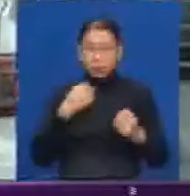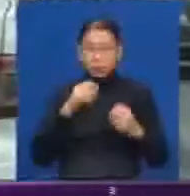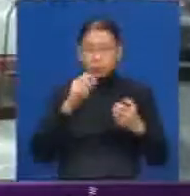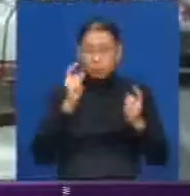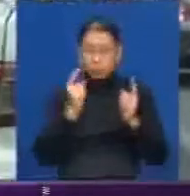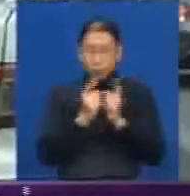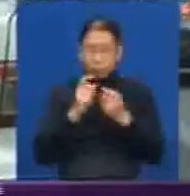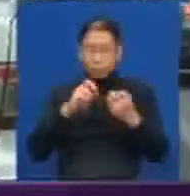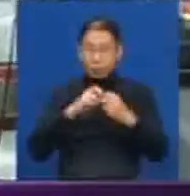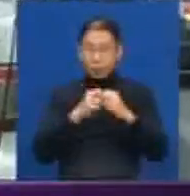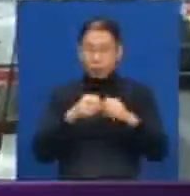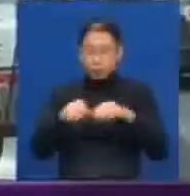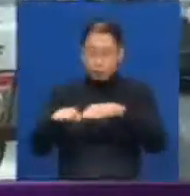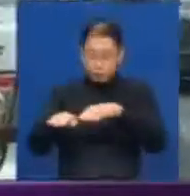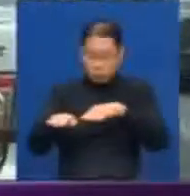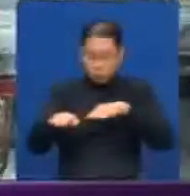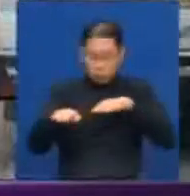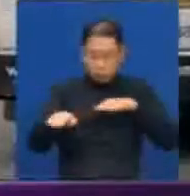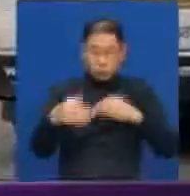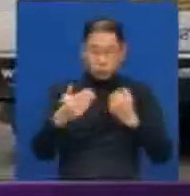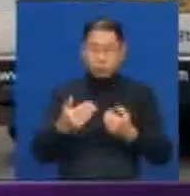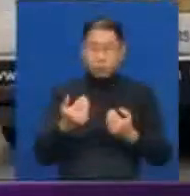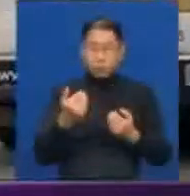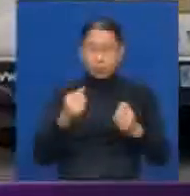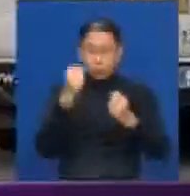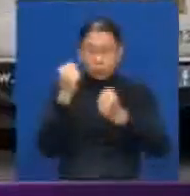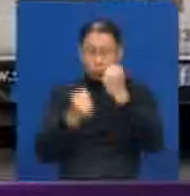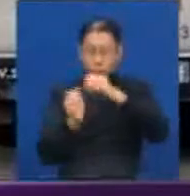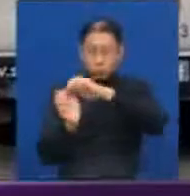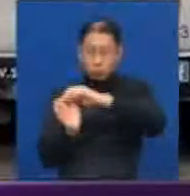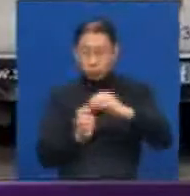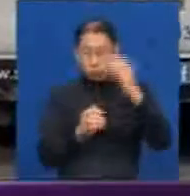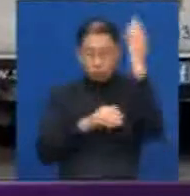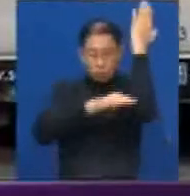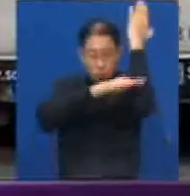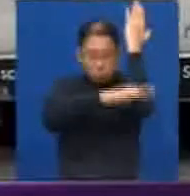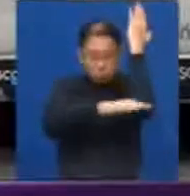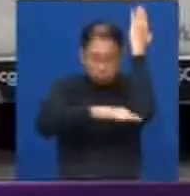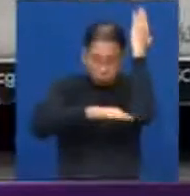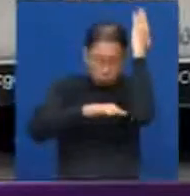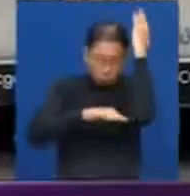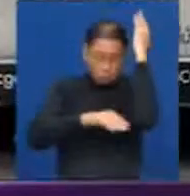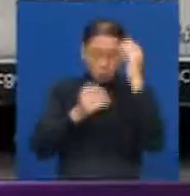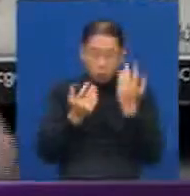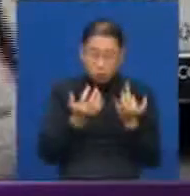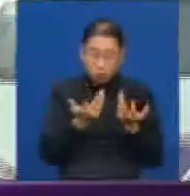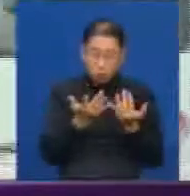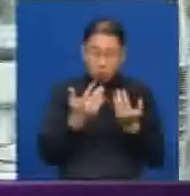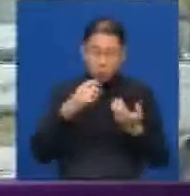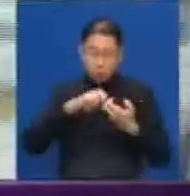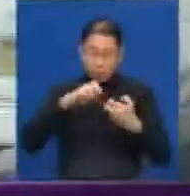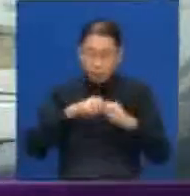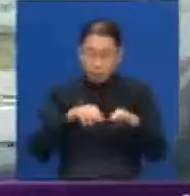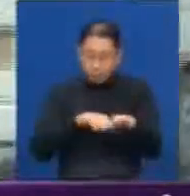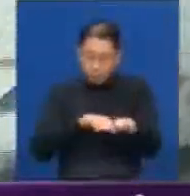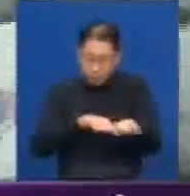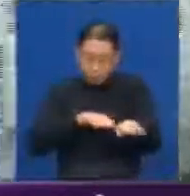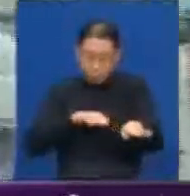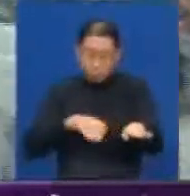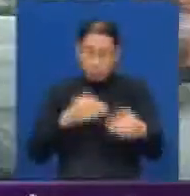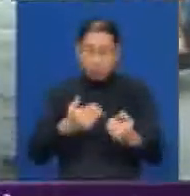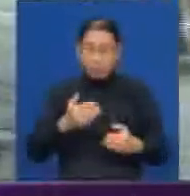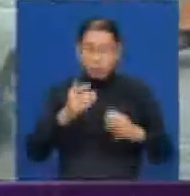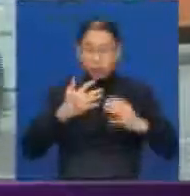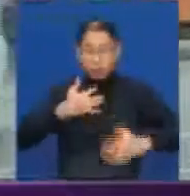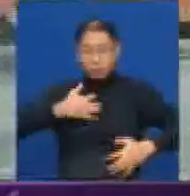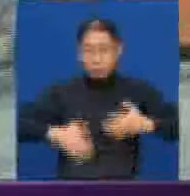าปัญหาการจราจรติดขัดเป็นเพราะมีรถตู้โดยสารจอดรอผู้โดยสารทำให้กีดขวางการจราจรสร้างความ